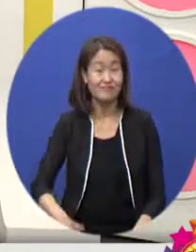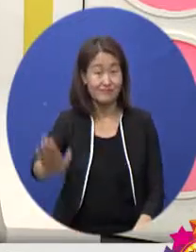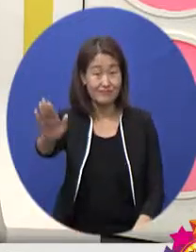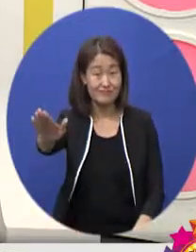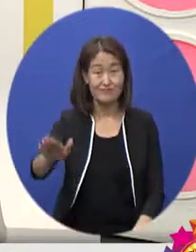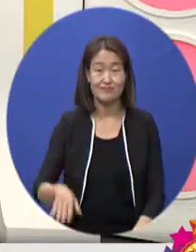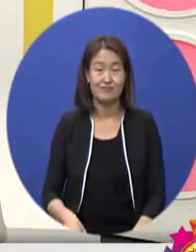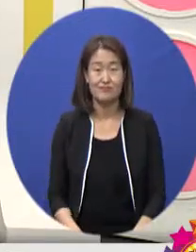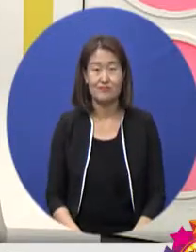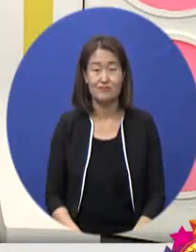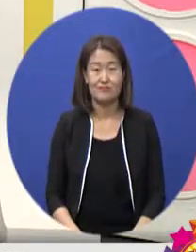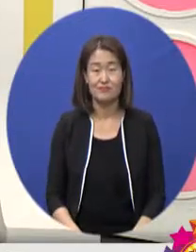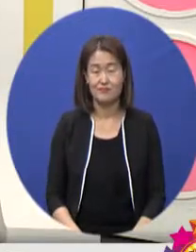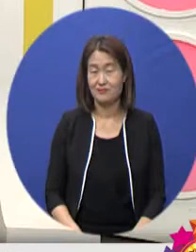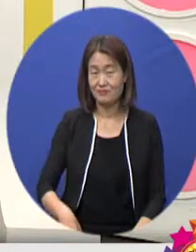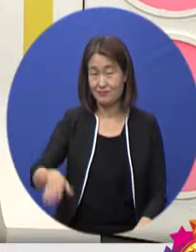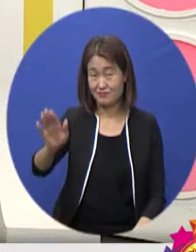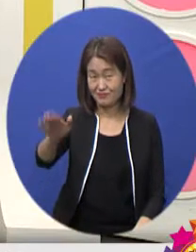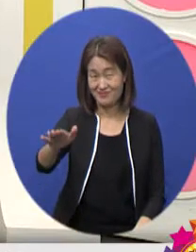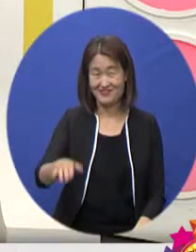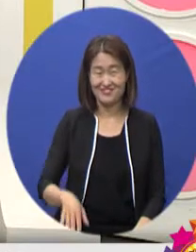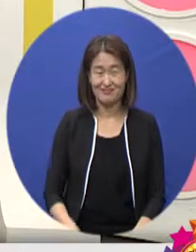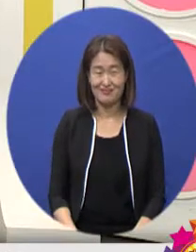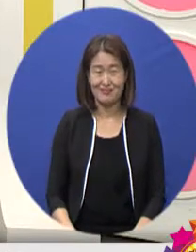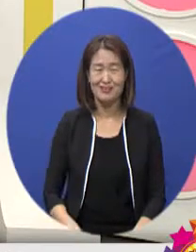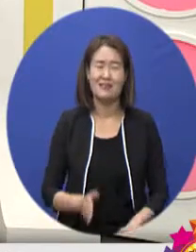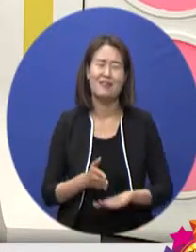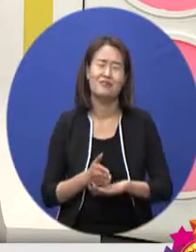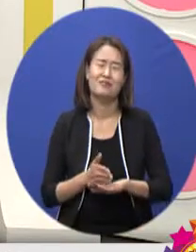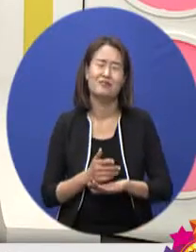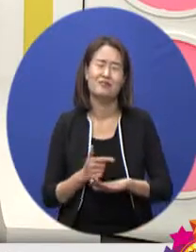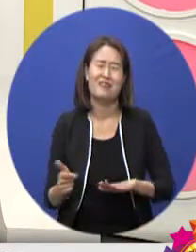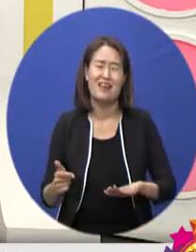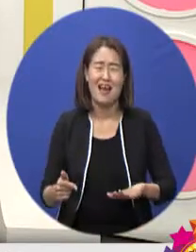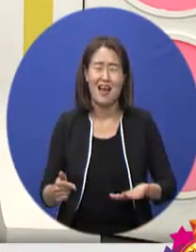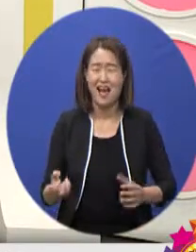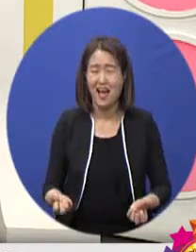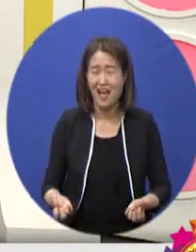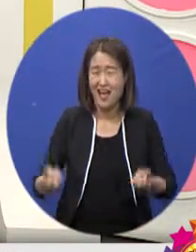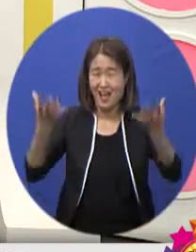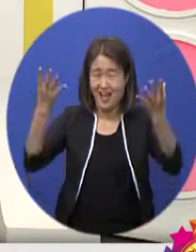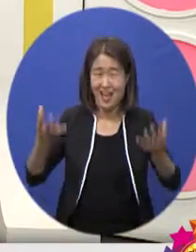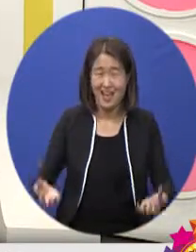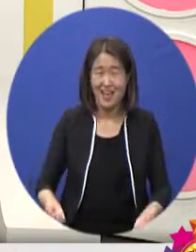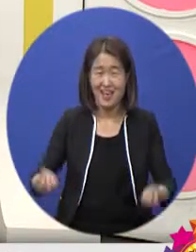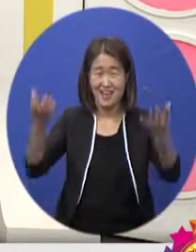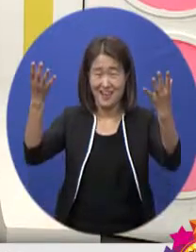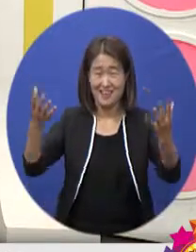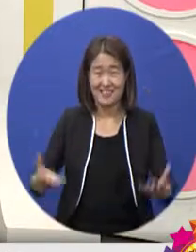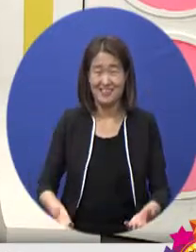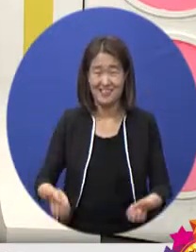여보세요? 여보세요? 너무 감사합니다. 경사났습니다. 네, 경사났습니다.